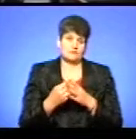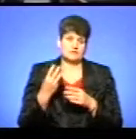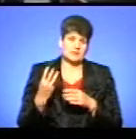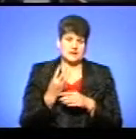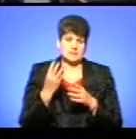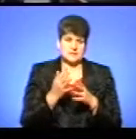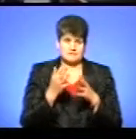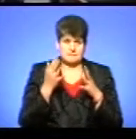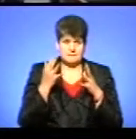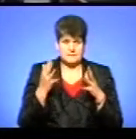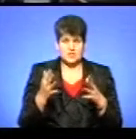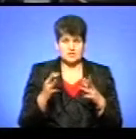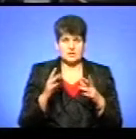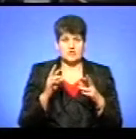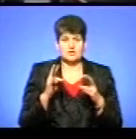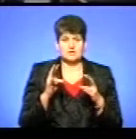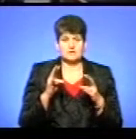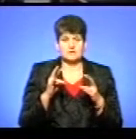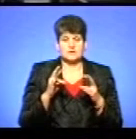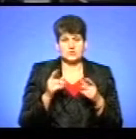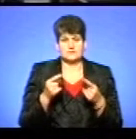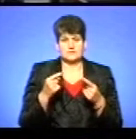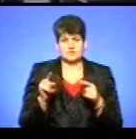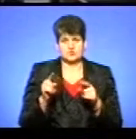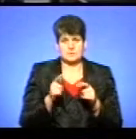більше, ніж, як правило, в такий період, скажімо.